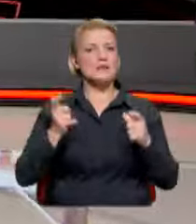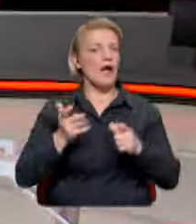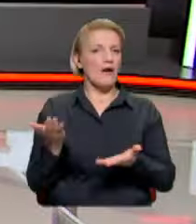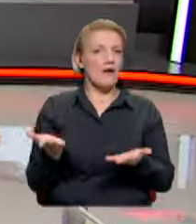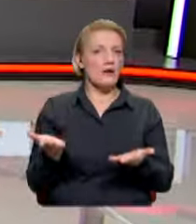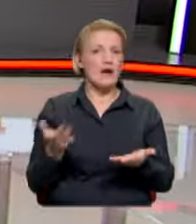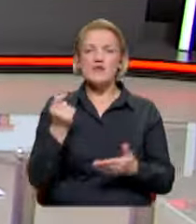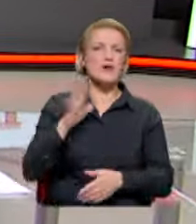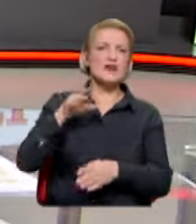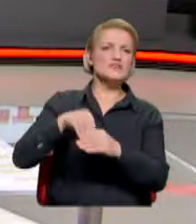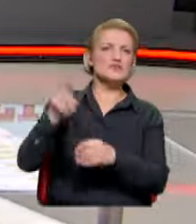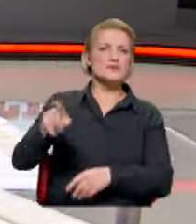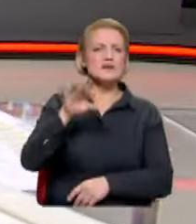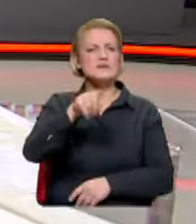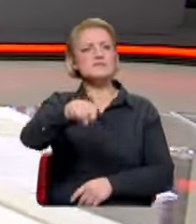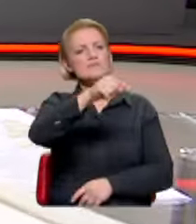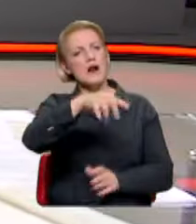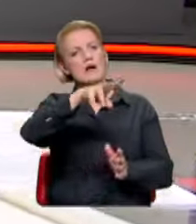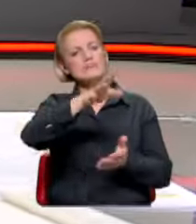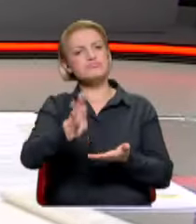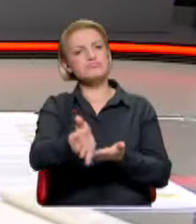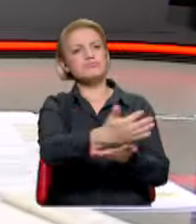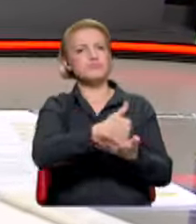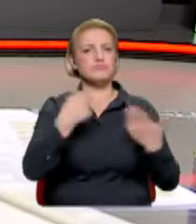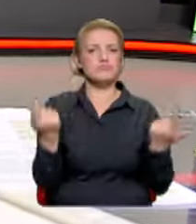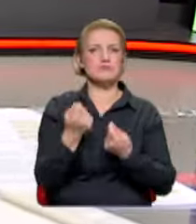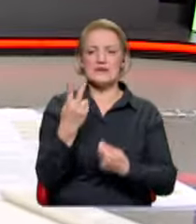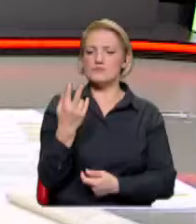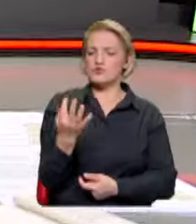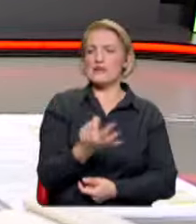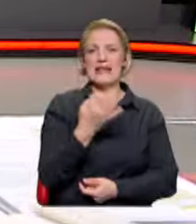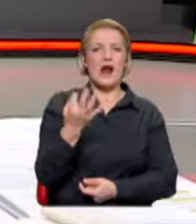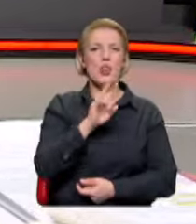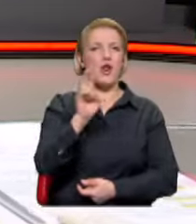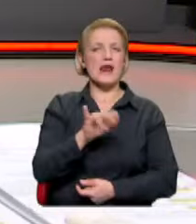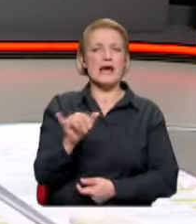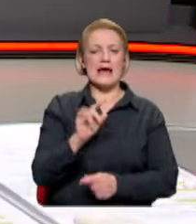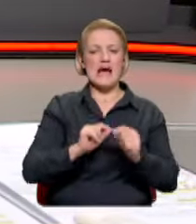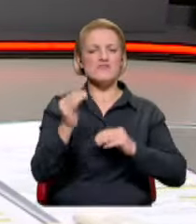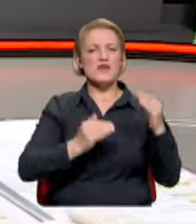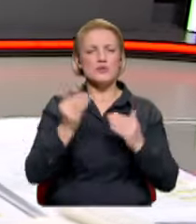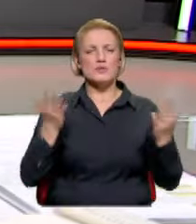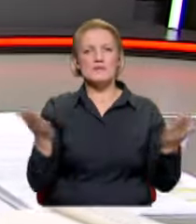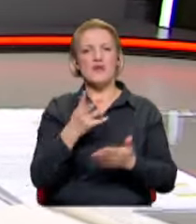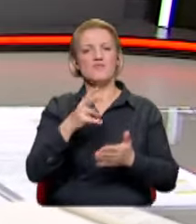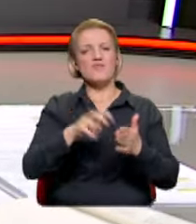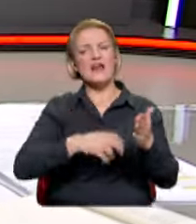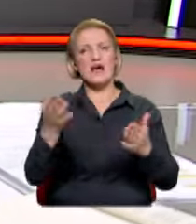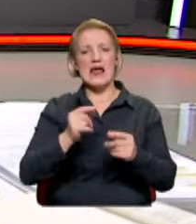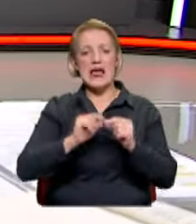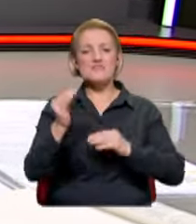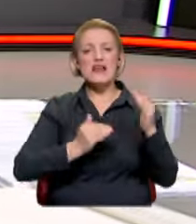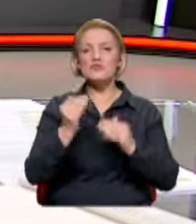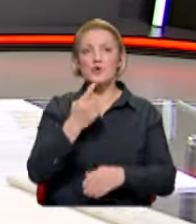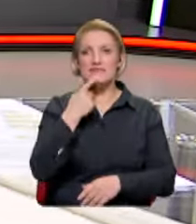çalışıyorlar 2.3 milyar dolar işte 2,5 milyar dolara yakın bir para Sözde enflasyondan zaten vergi ağıyor enflasyon